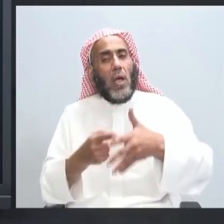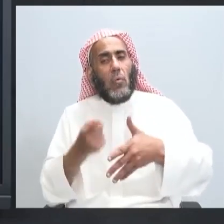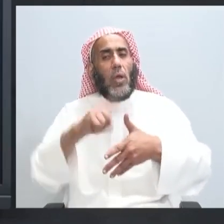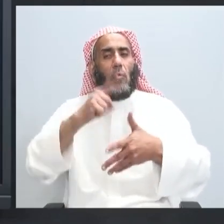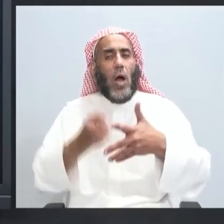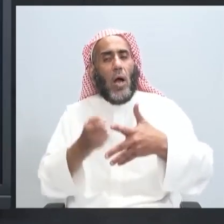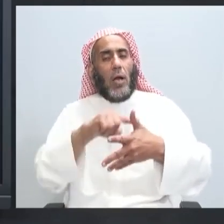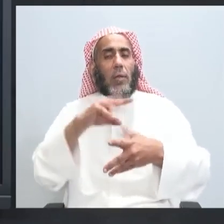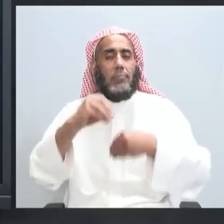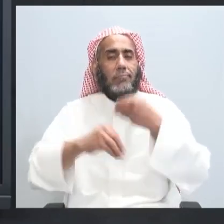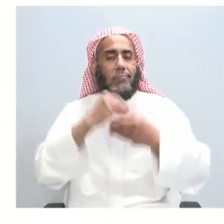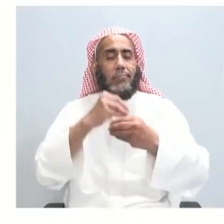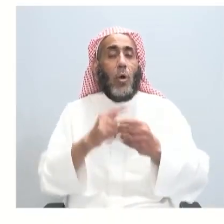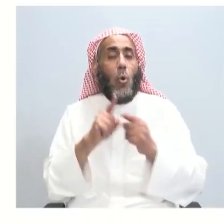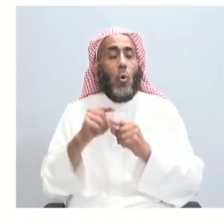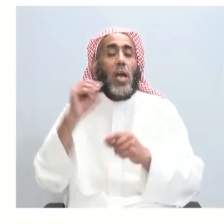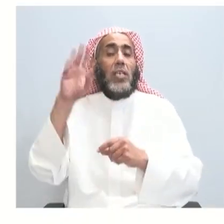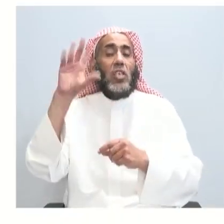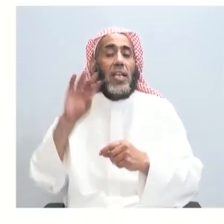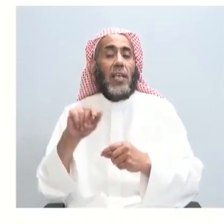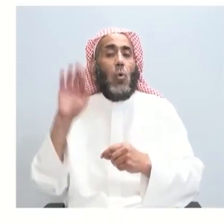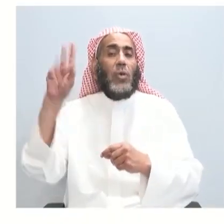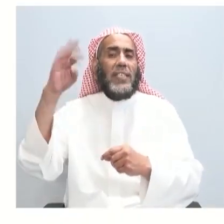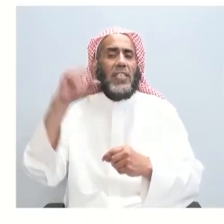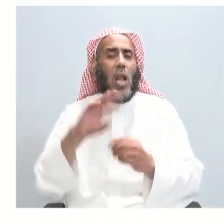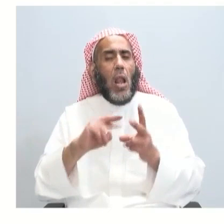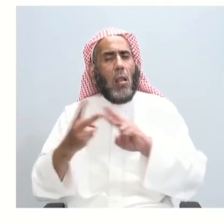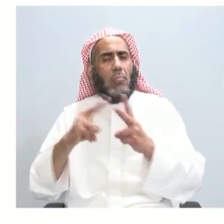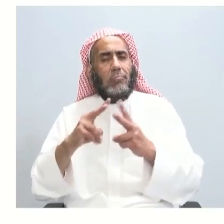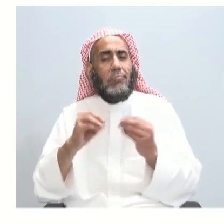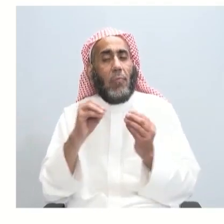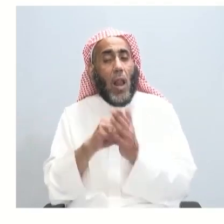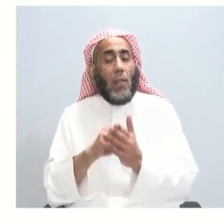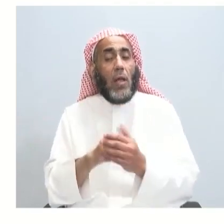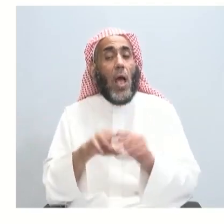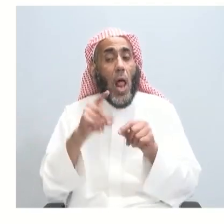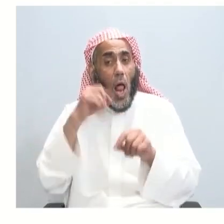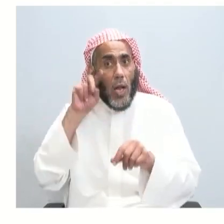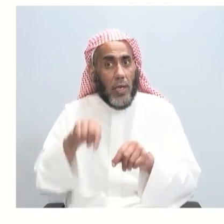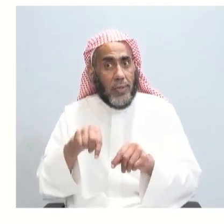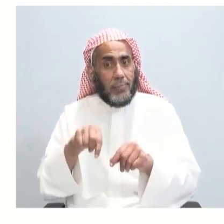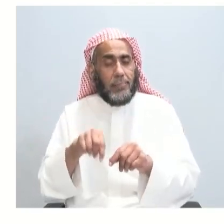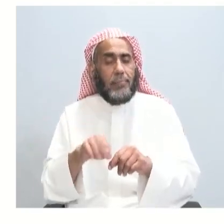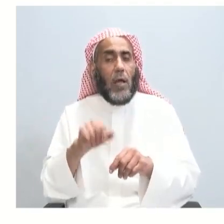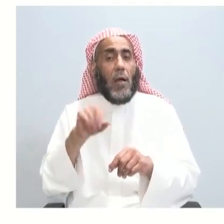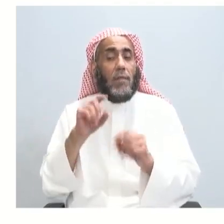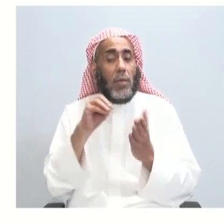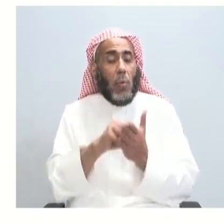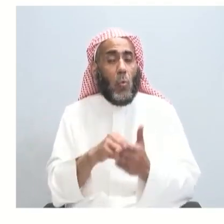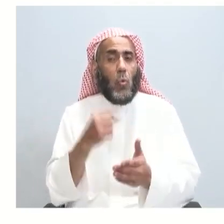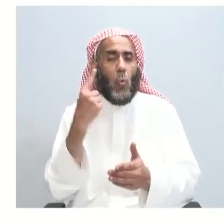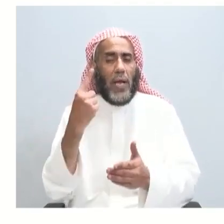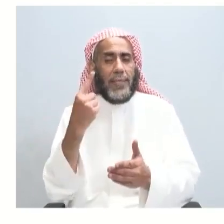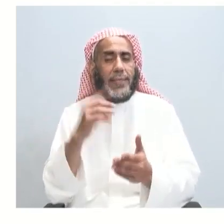ويكون الثالث وهكذا هنا جلس وسجل هل نجد في موضع واحد هل